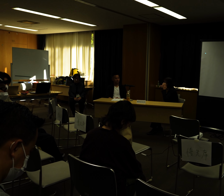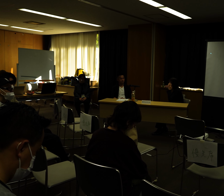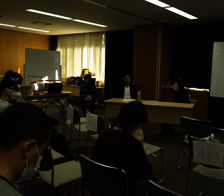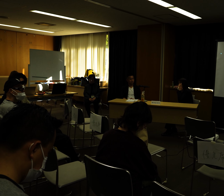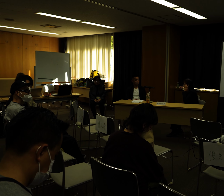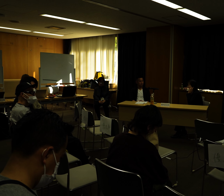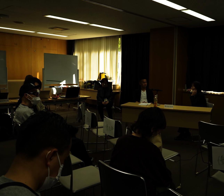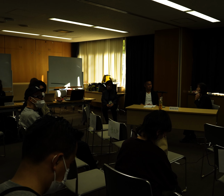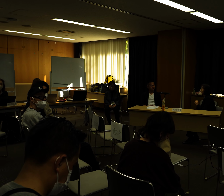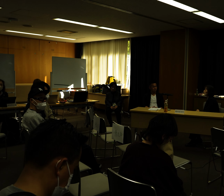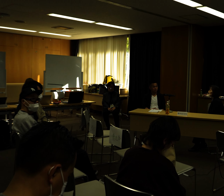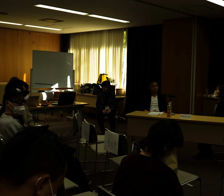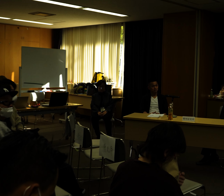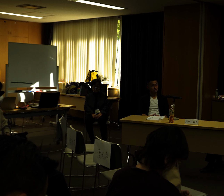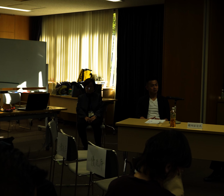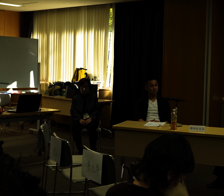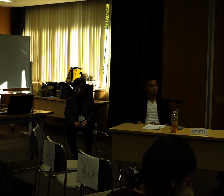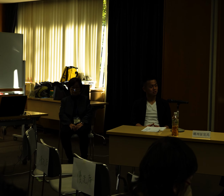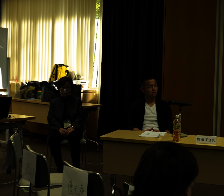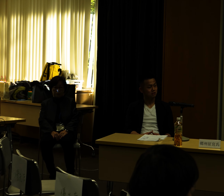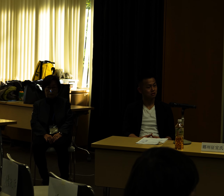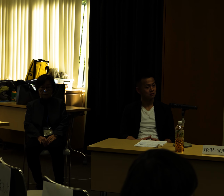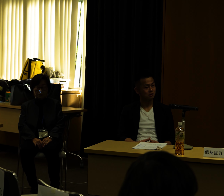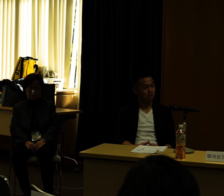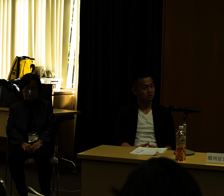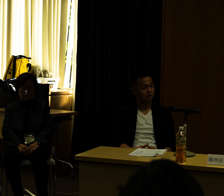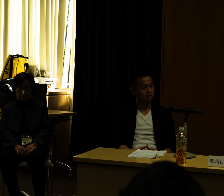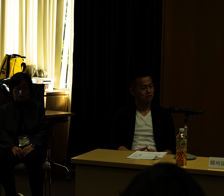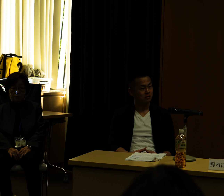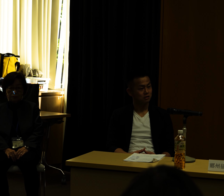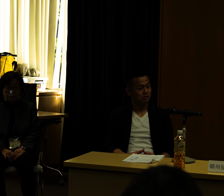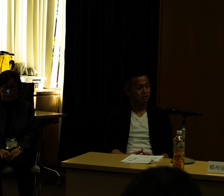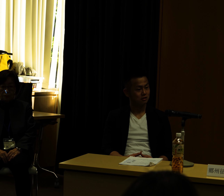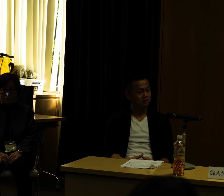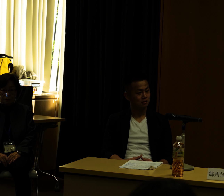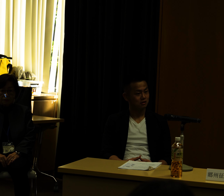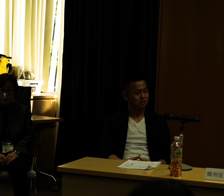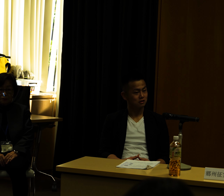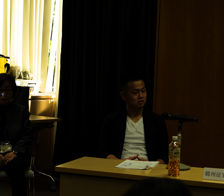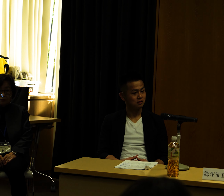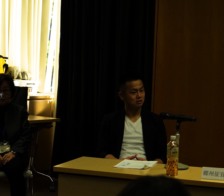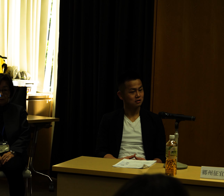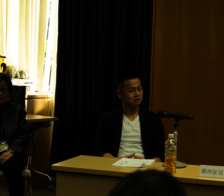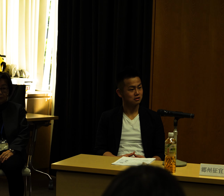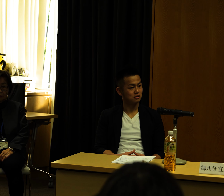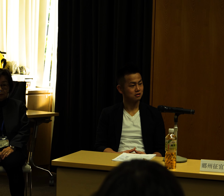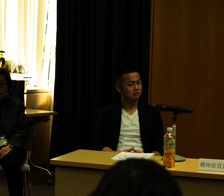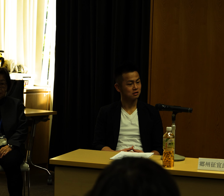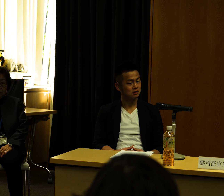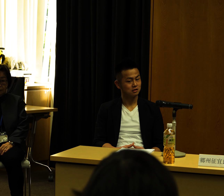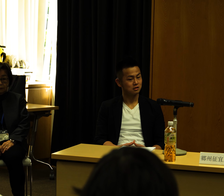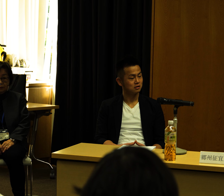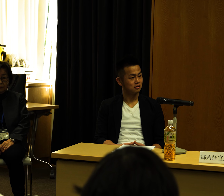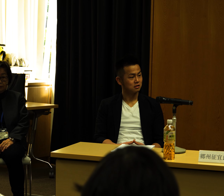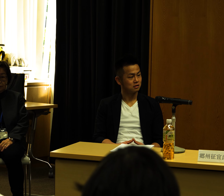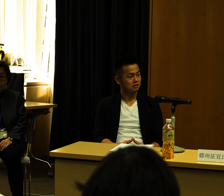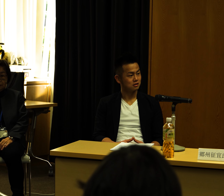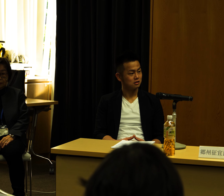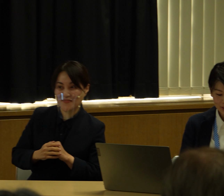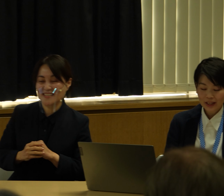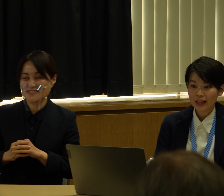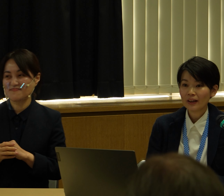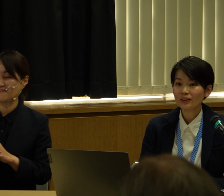生まれながら難聴というハンデを背負いながら、高校では野球で甲子園出場、社